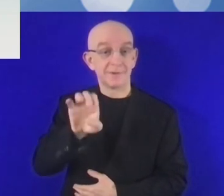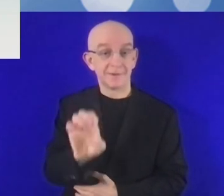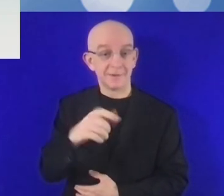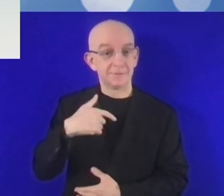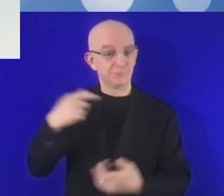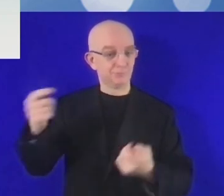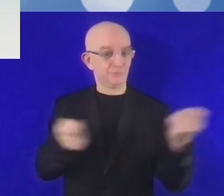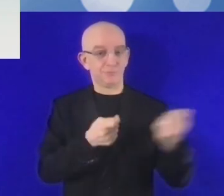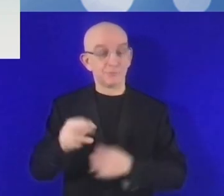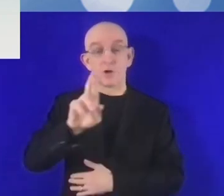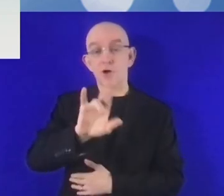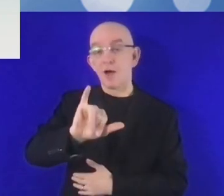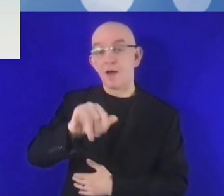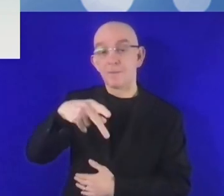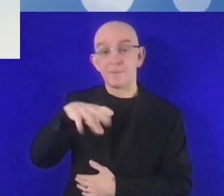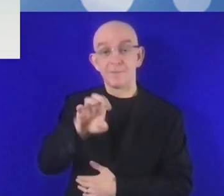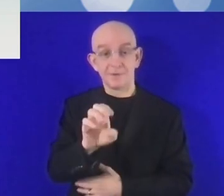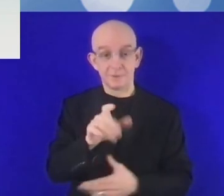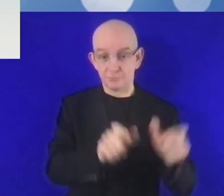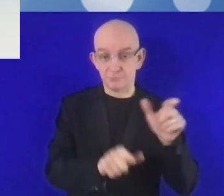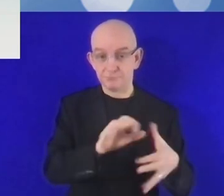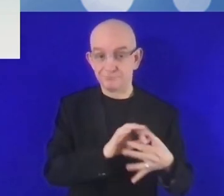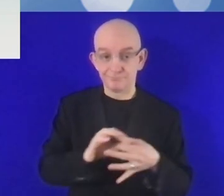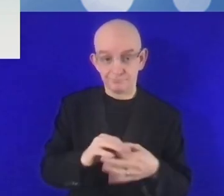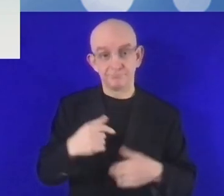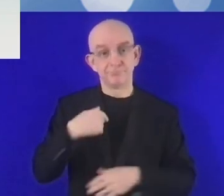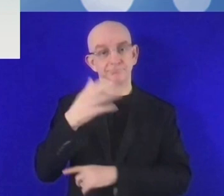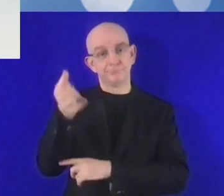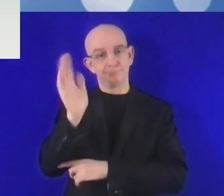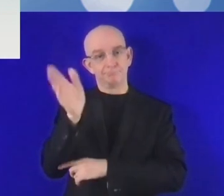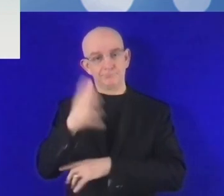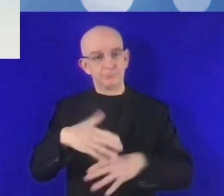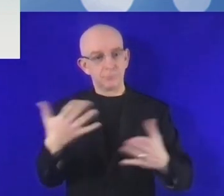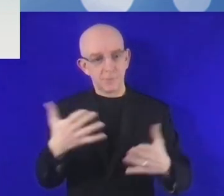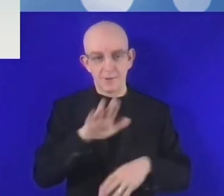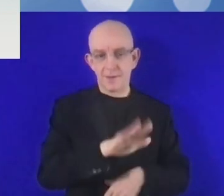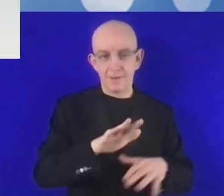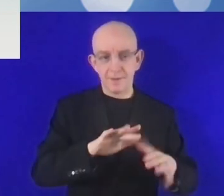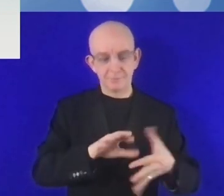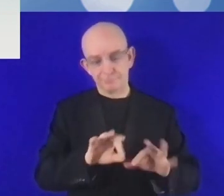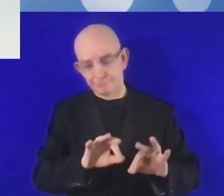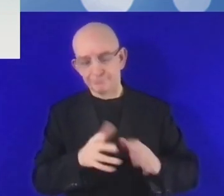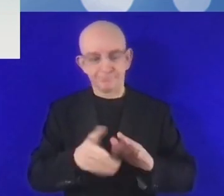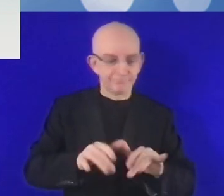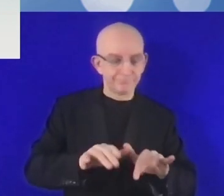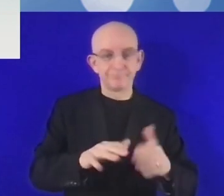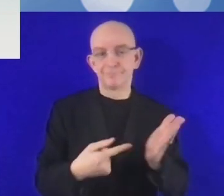я глава RIPE Community, и сегодня я буду высказываться от имени